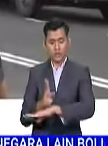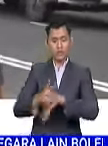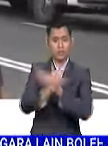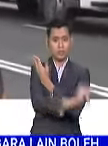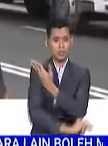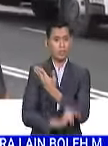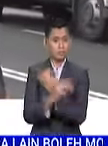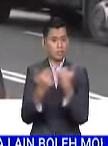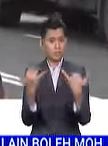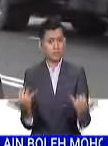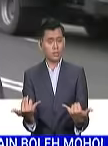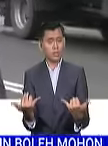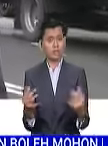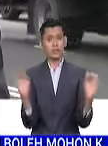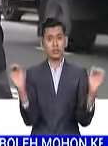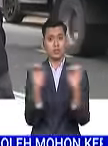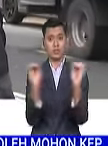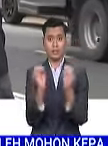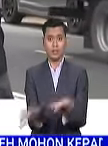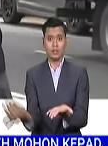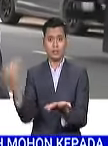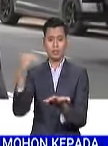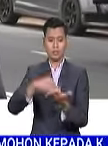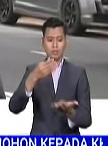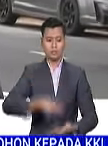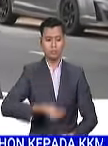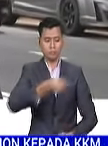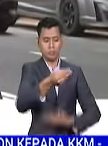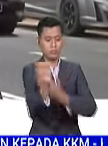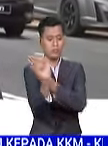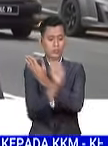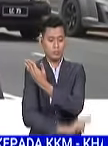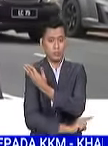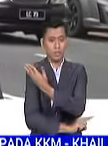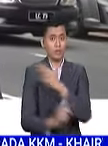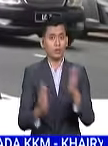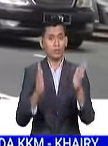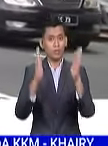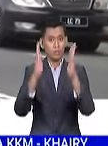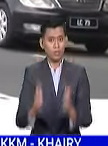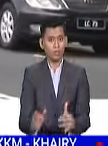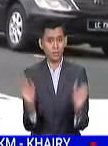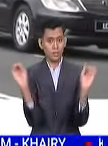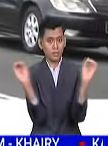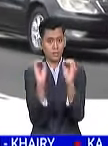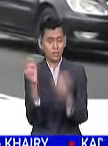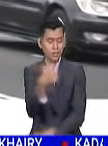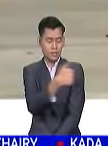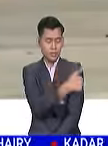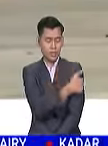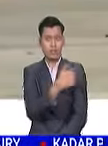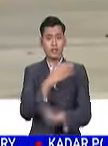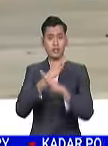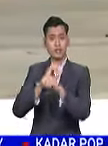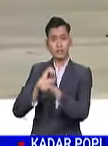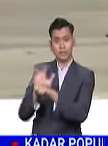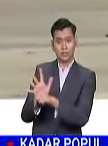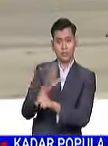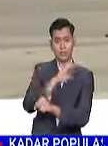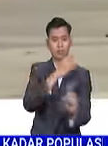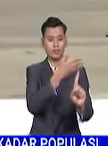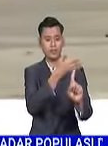belum mengeluarkan sebarang kompaun bagi individu-individu yang merentas negeri tanpa dengan melanggar SOP. Tetapi